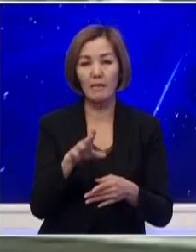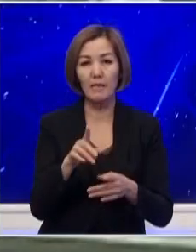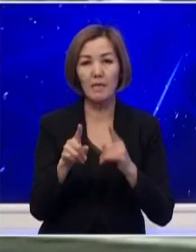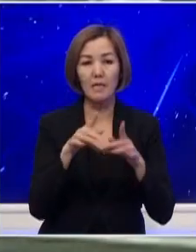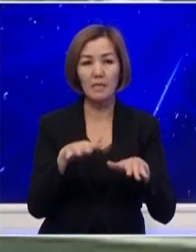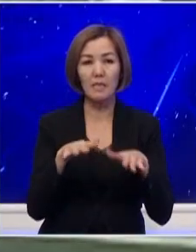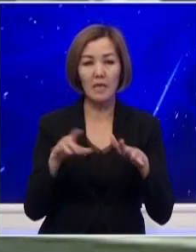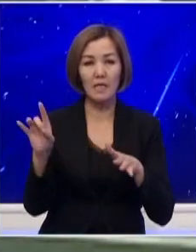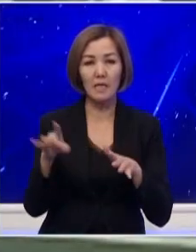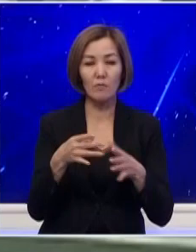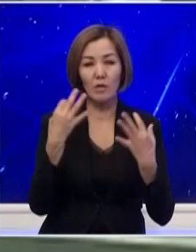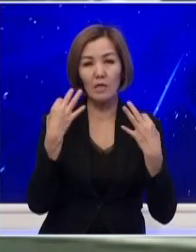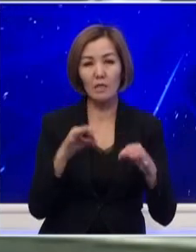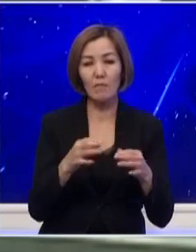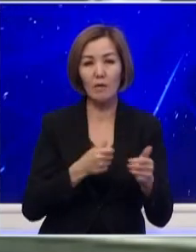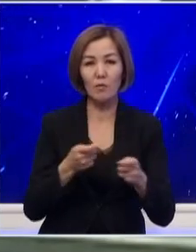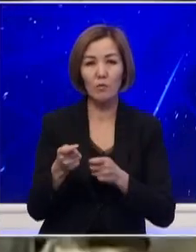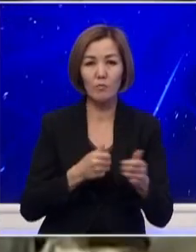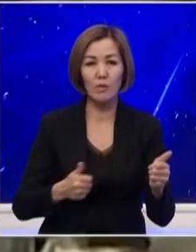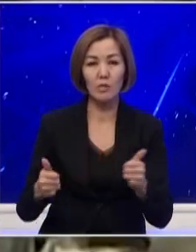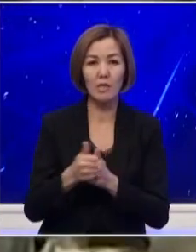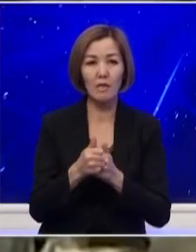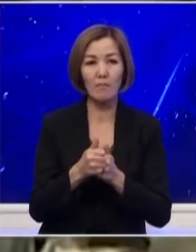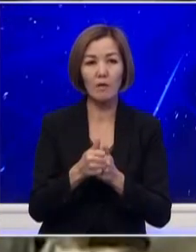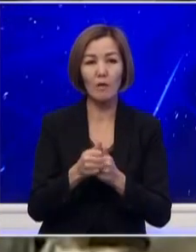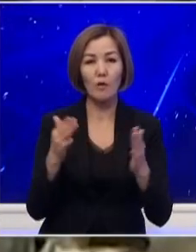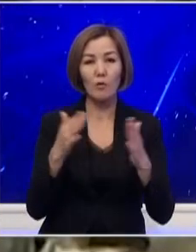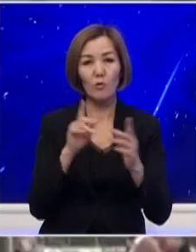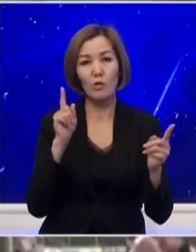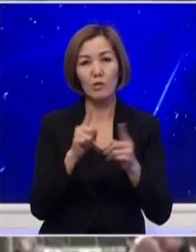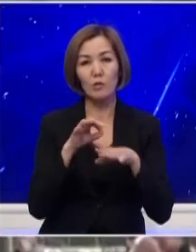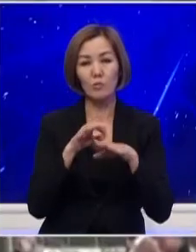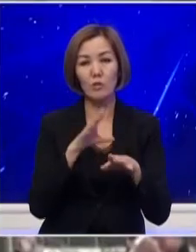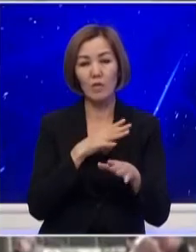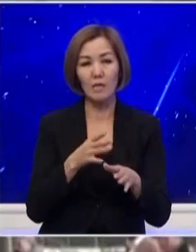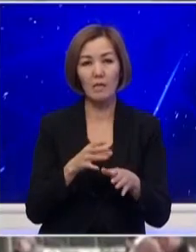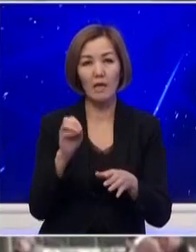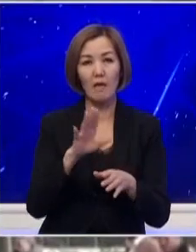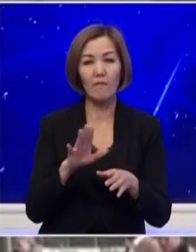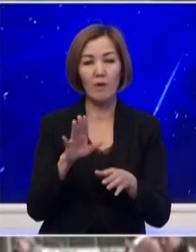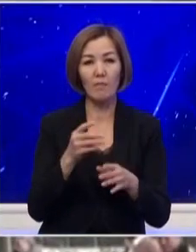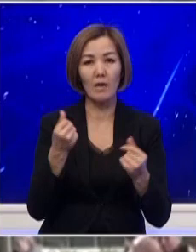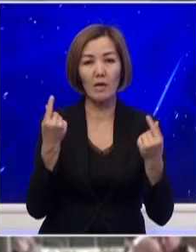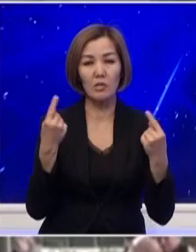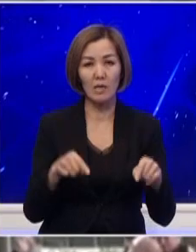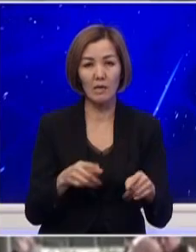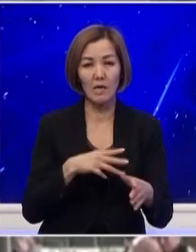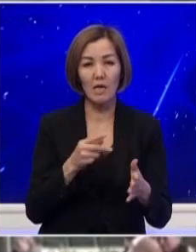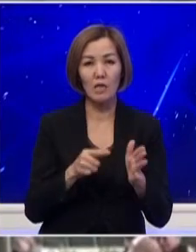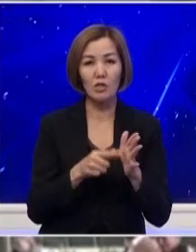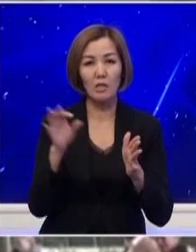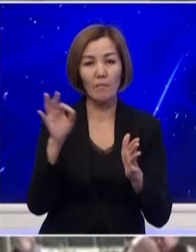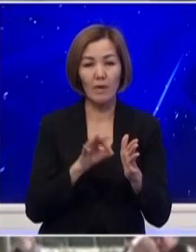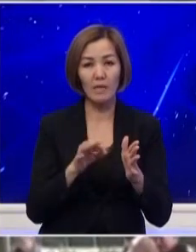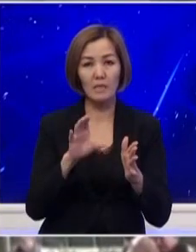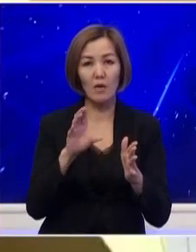пен республикалық және демократиялық көшбасшыларды Ақ үйге кездесуге шақырды. Еуро аймақтағы инфляция 7%-ға жетті. Сәуір